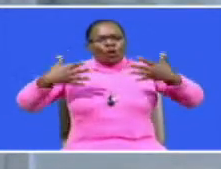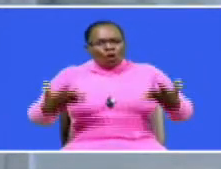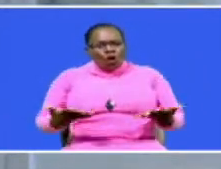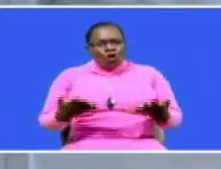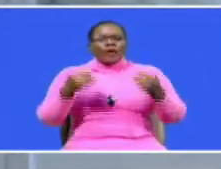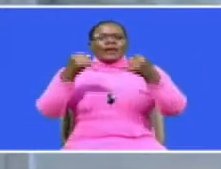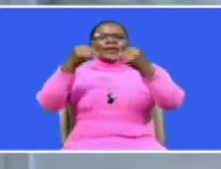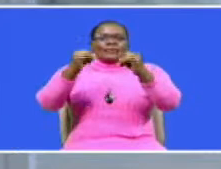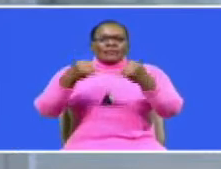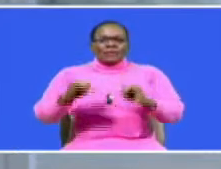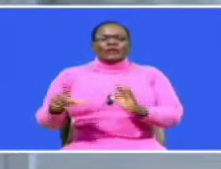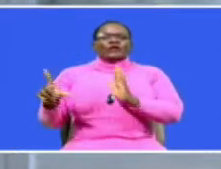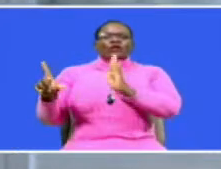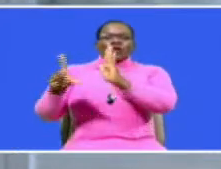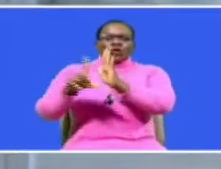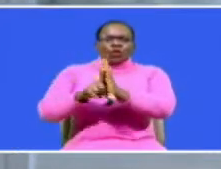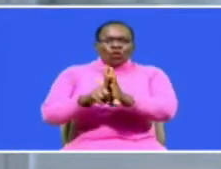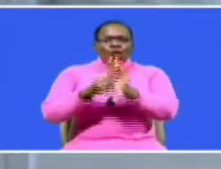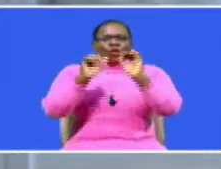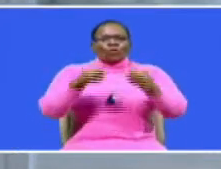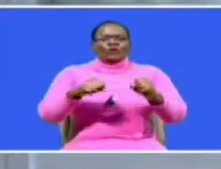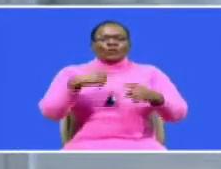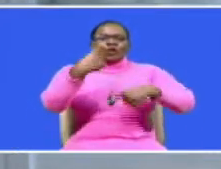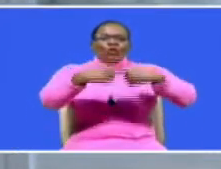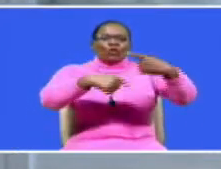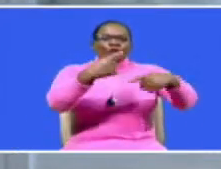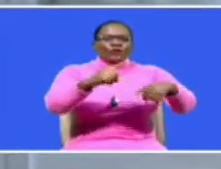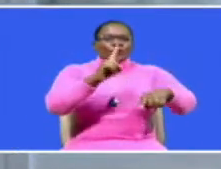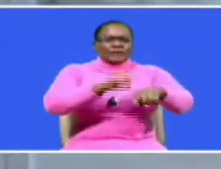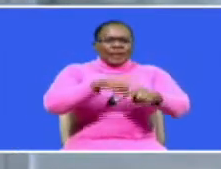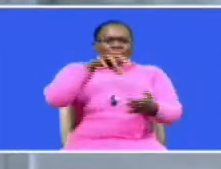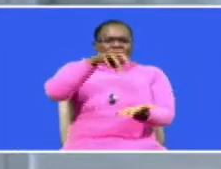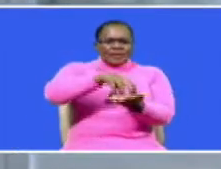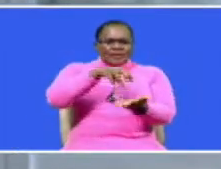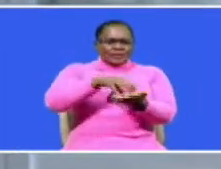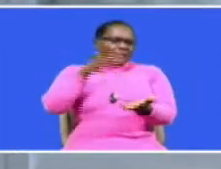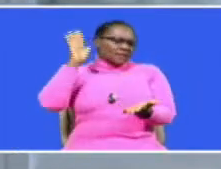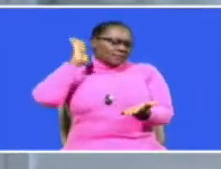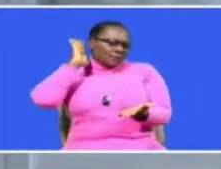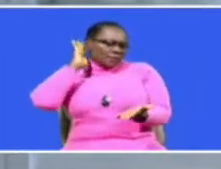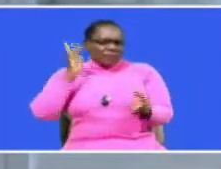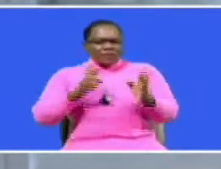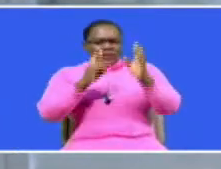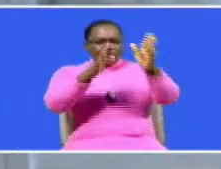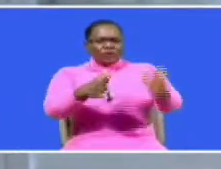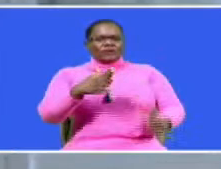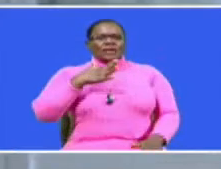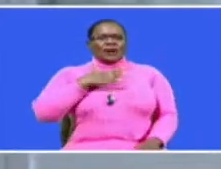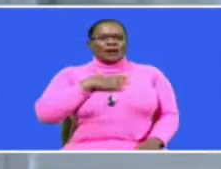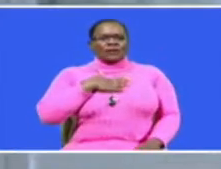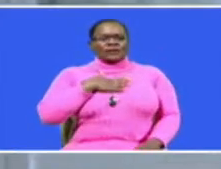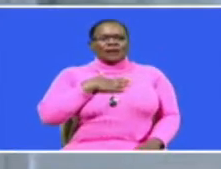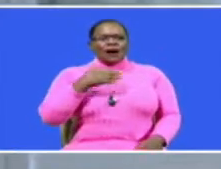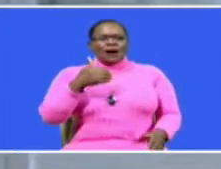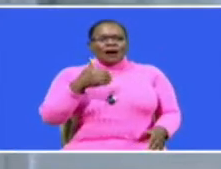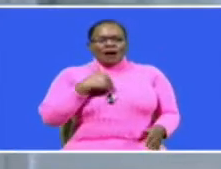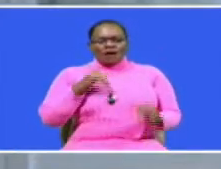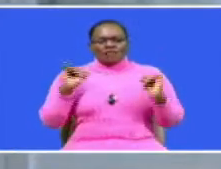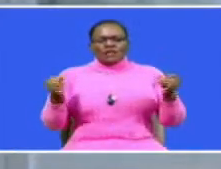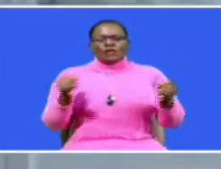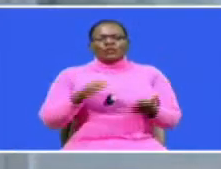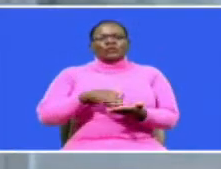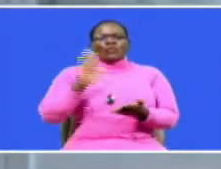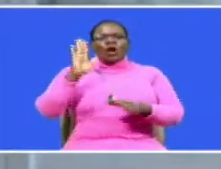iwapo utekelezwaji wa sheria hiyo unaweza kuendelea wakati kesi hiyo inasikizwa. Mwanahabari wetu David Mothoka ana taarifa